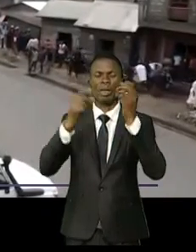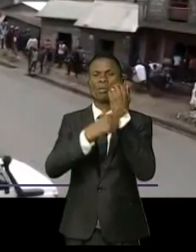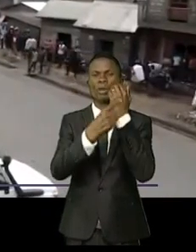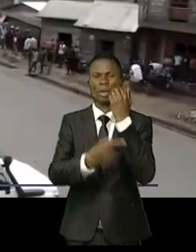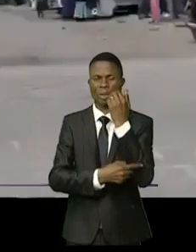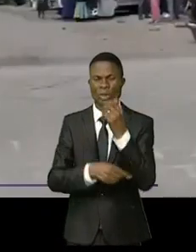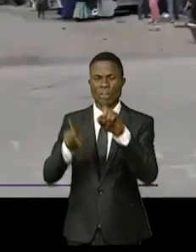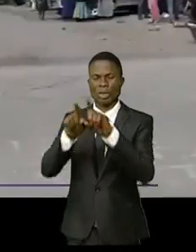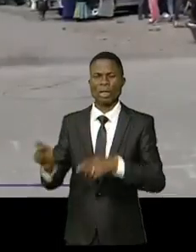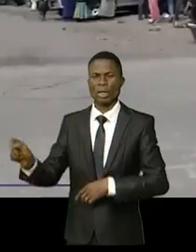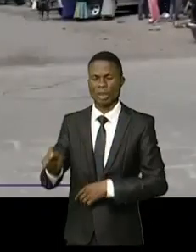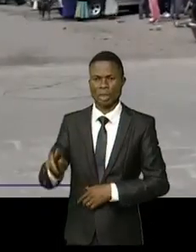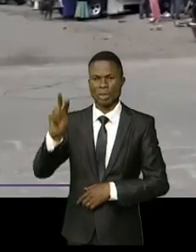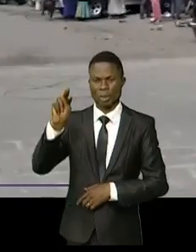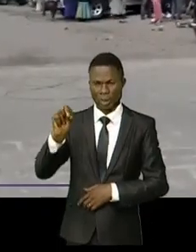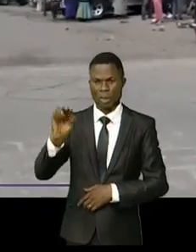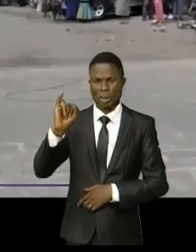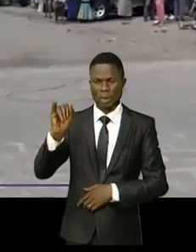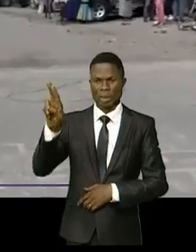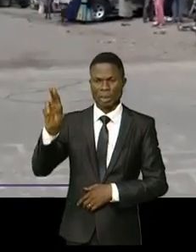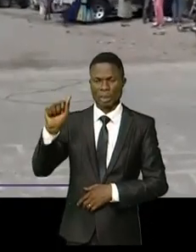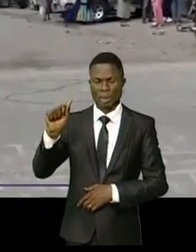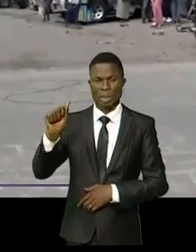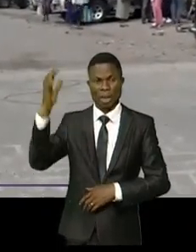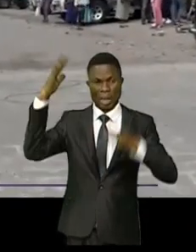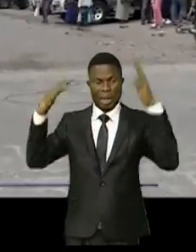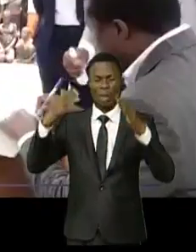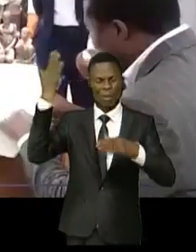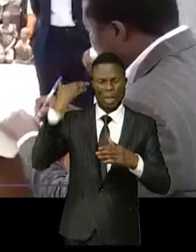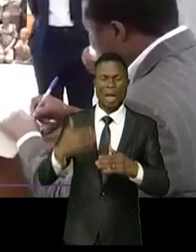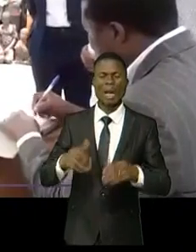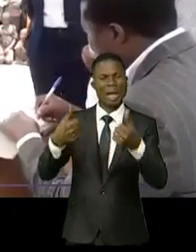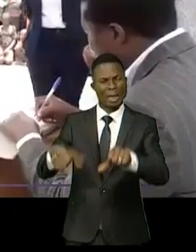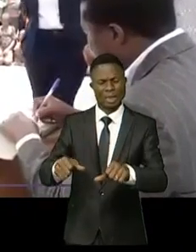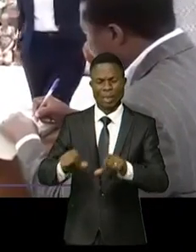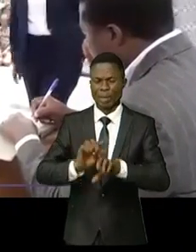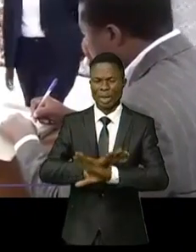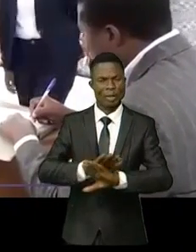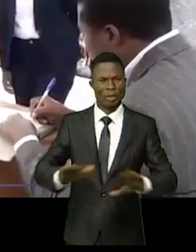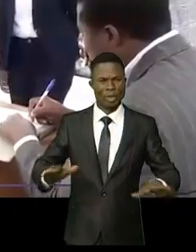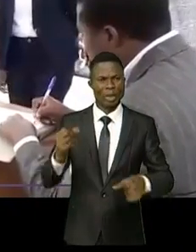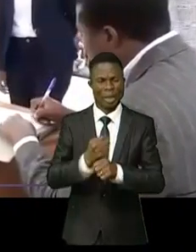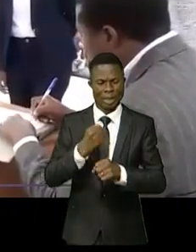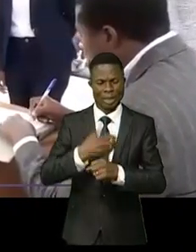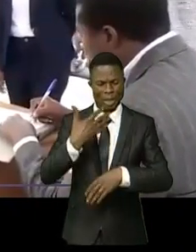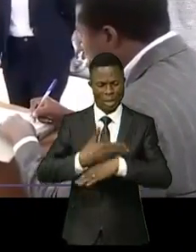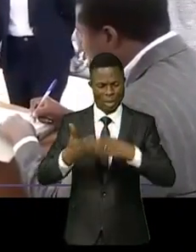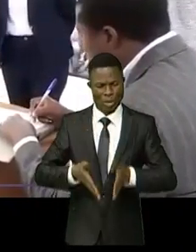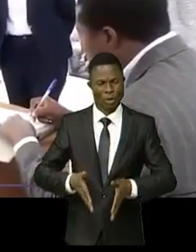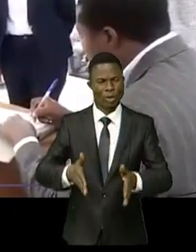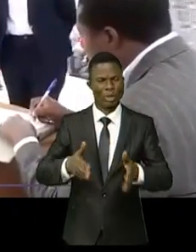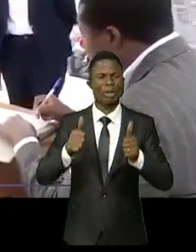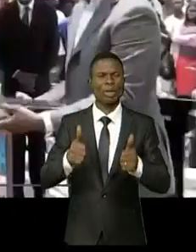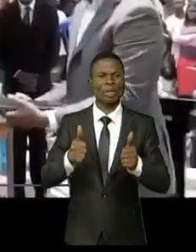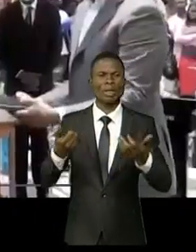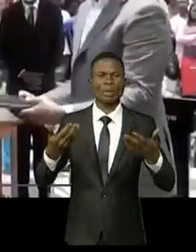de Niragongo, en ces lieux où les eaux de pluie stagnaient. Une cérémonie de remise et reprise des travaux de réfection de cette partie vient